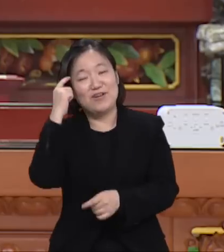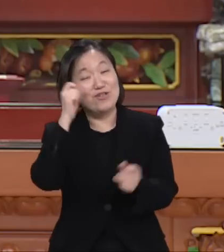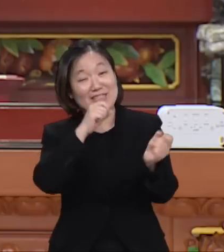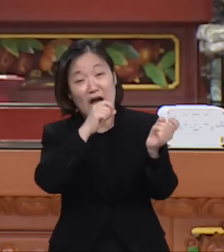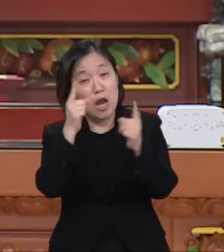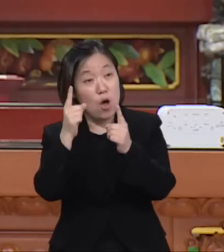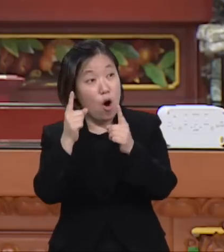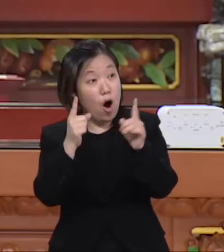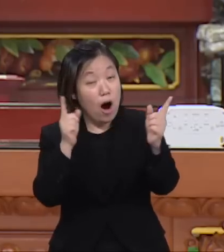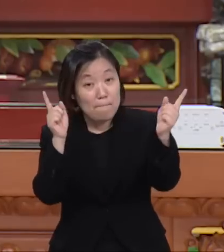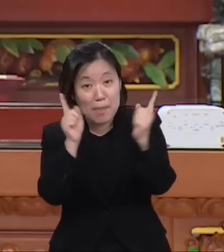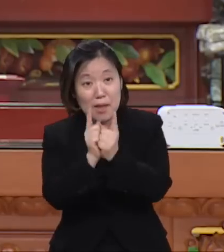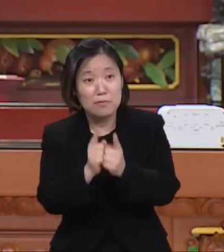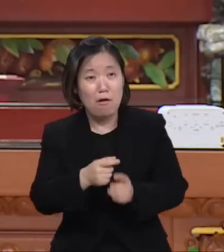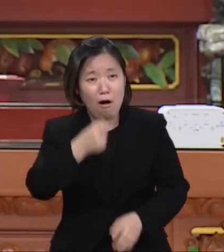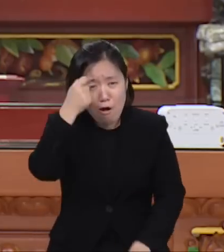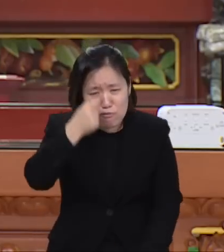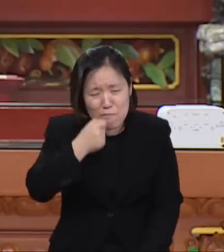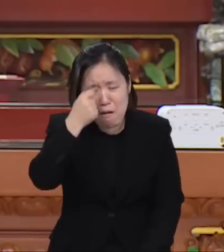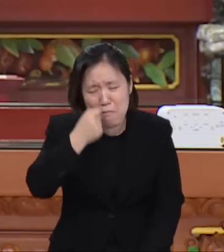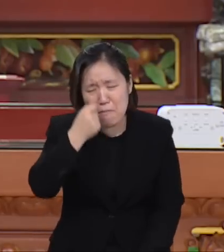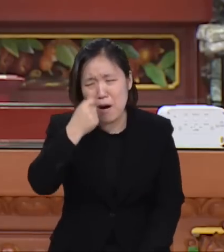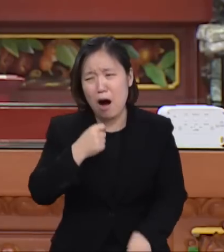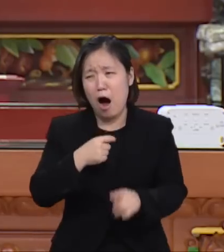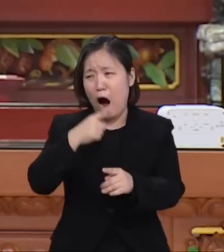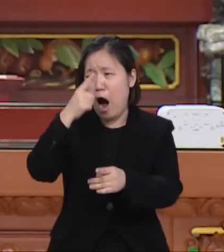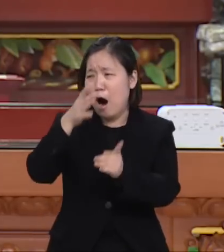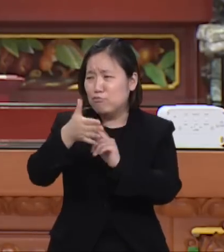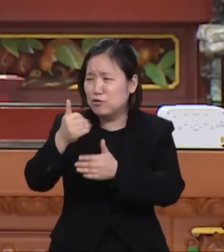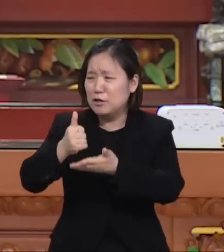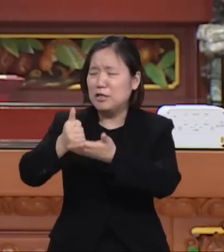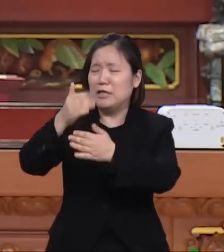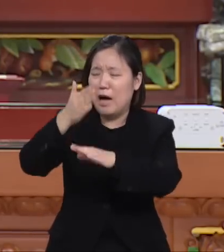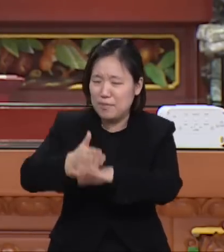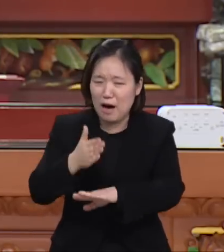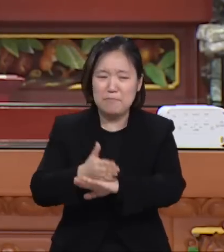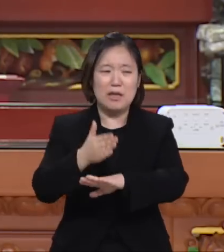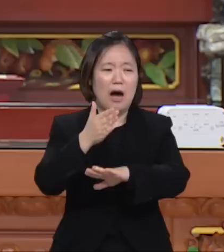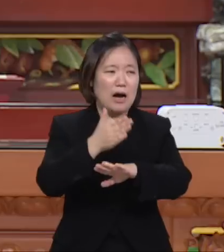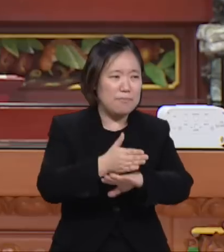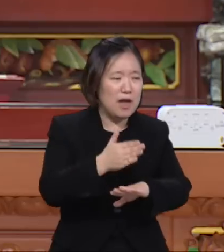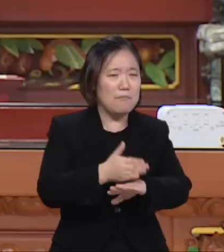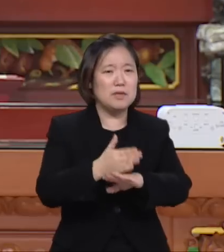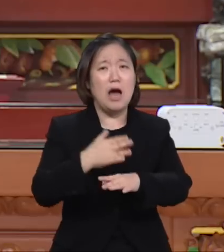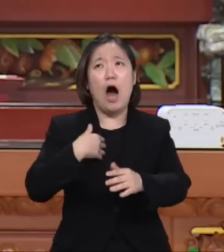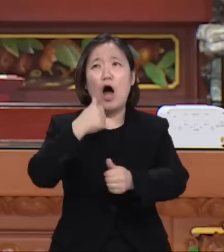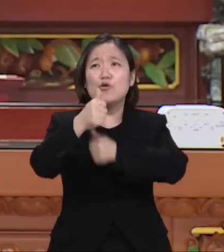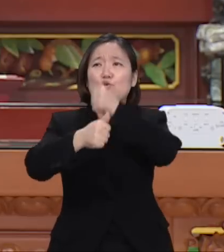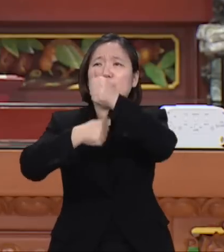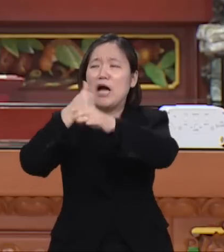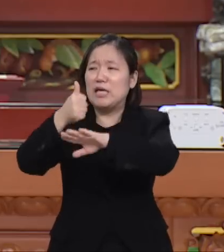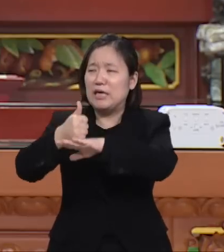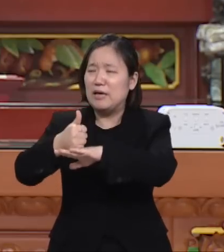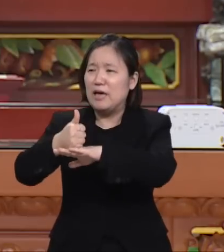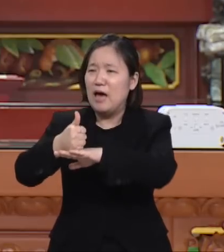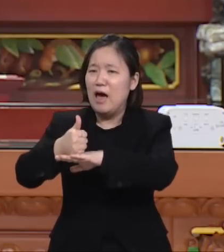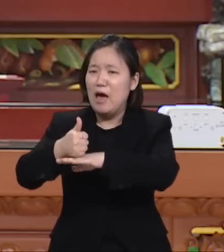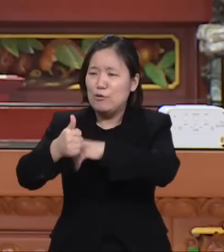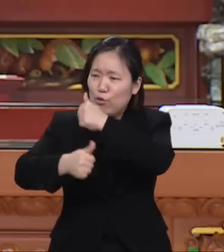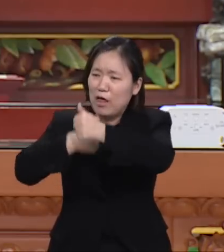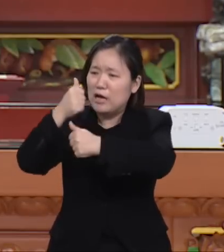어머니가 막 울면서 부처님 감사합니다 천지신명리 감사합니다 조상님 감사합니다